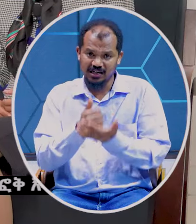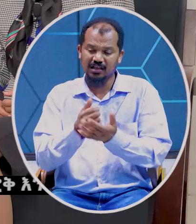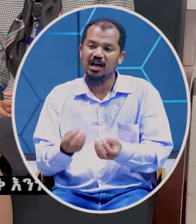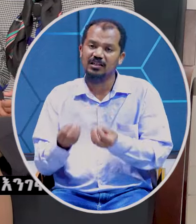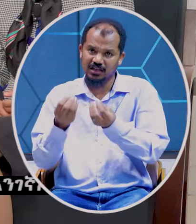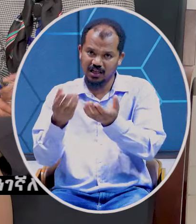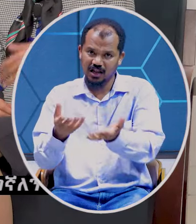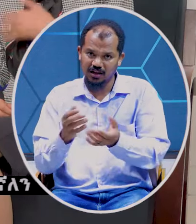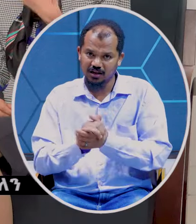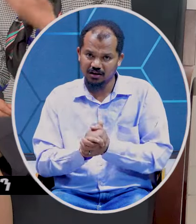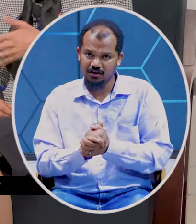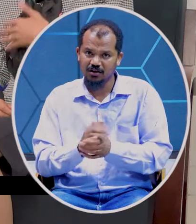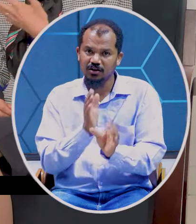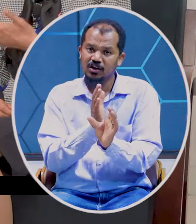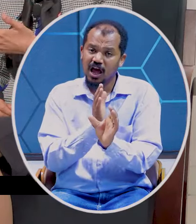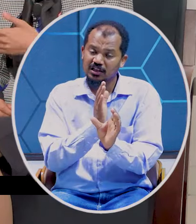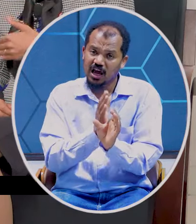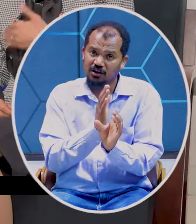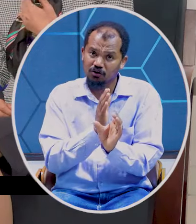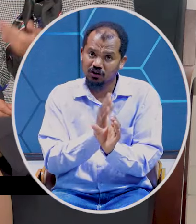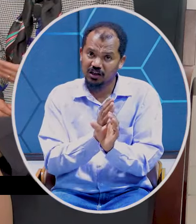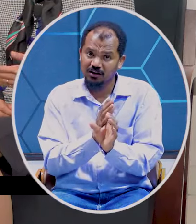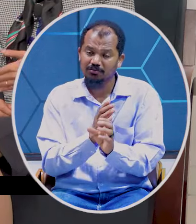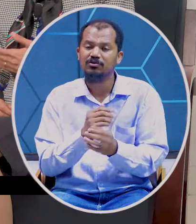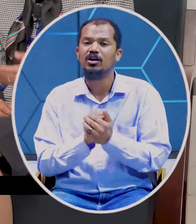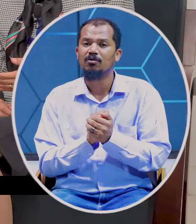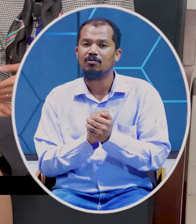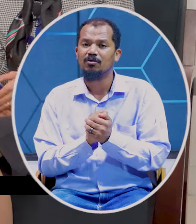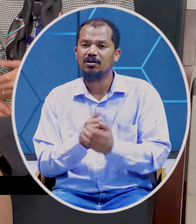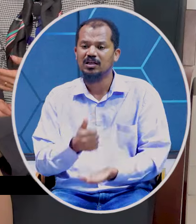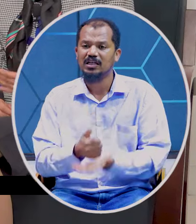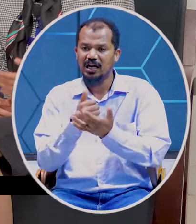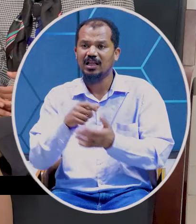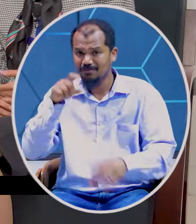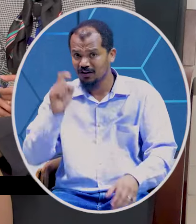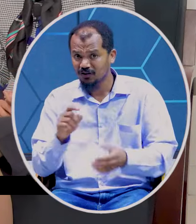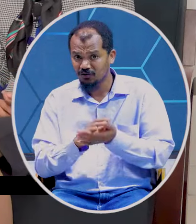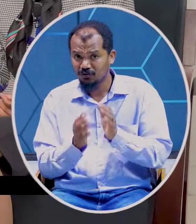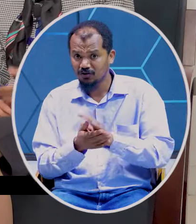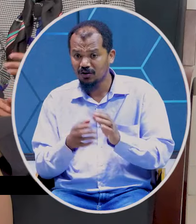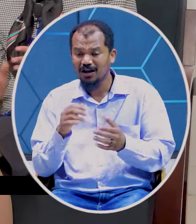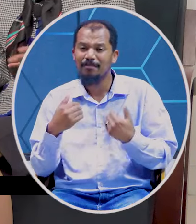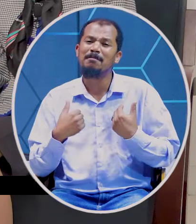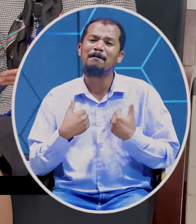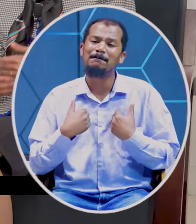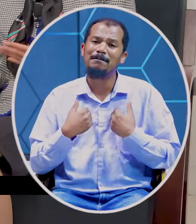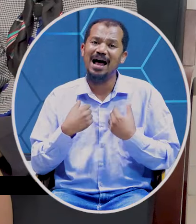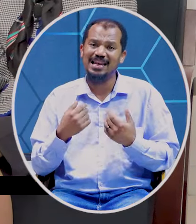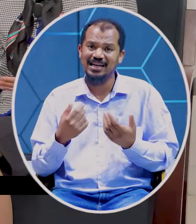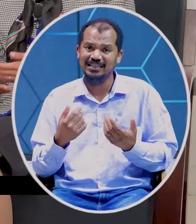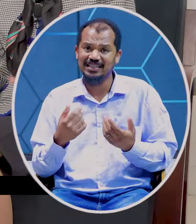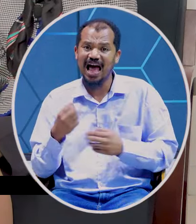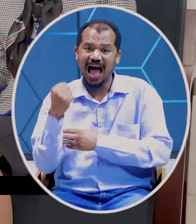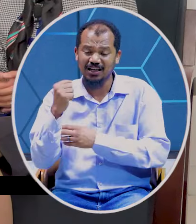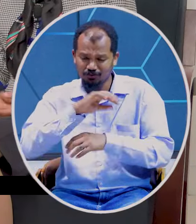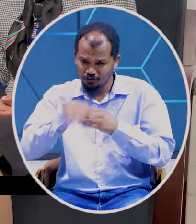እርዳታ እንሰጣለን። ሳይኮሎጂካሊ ስነልቦናም እርዳታ የሚያስፈልገውንም እንደዛ ባለን እንግዲህ ባለን